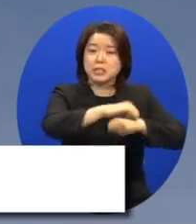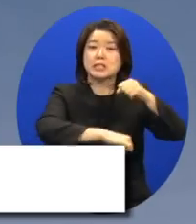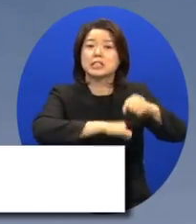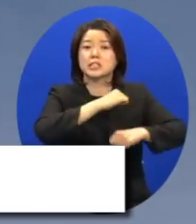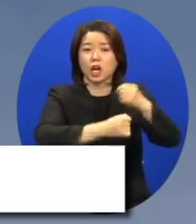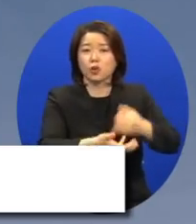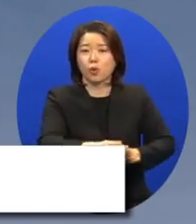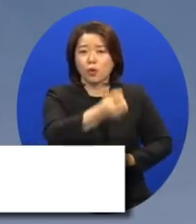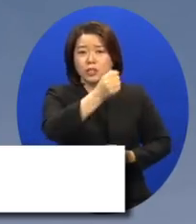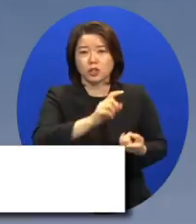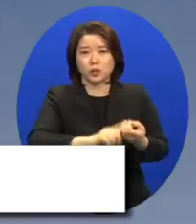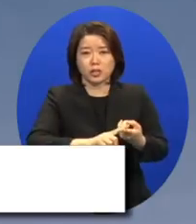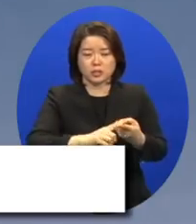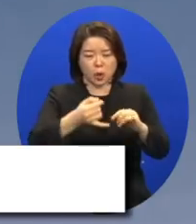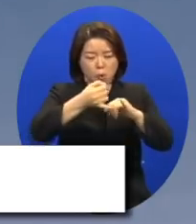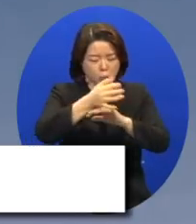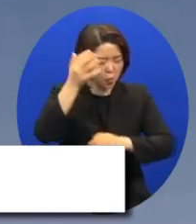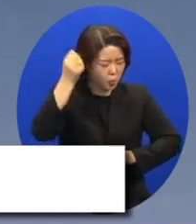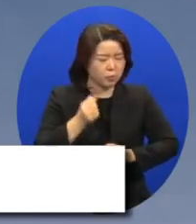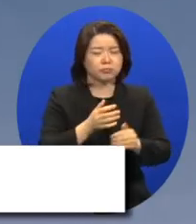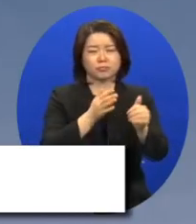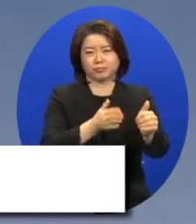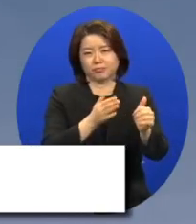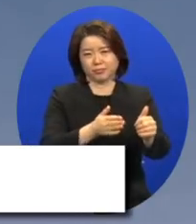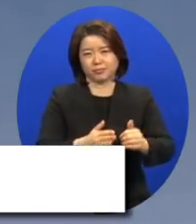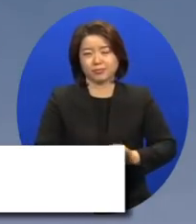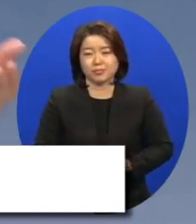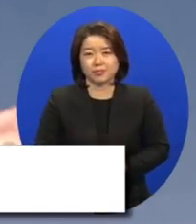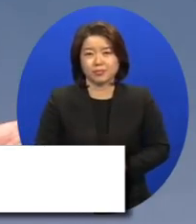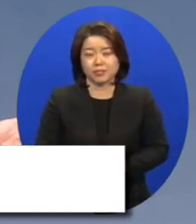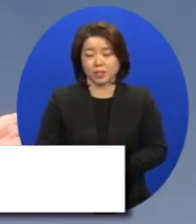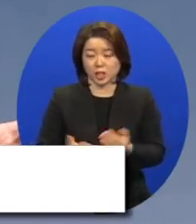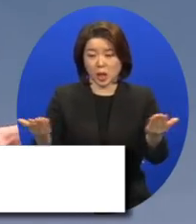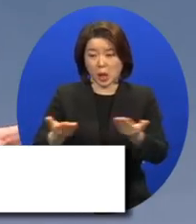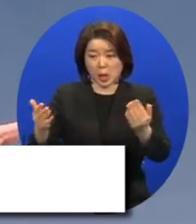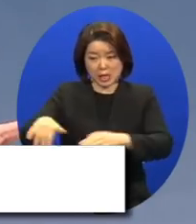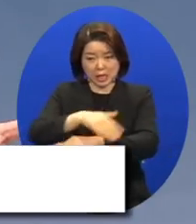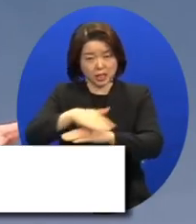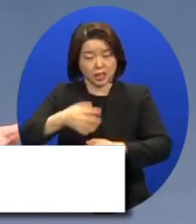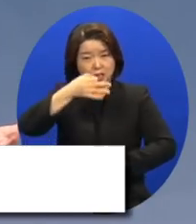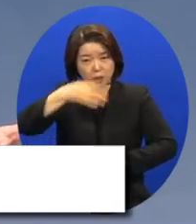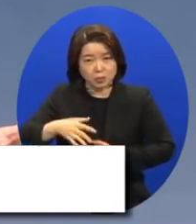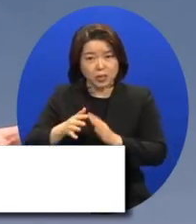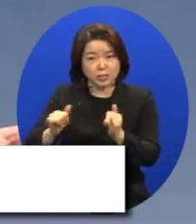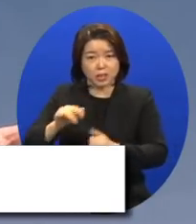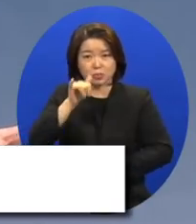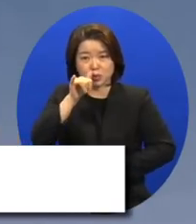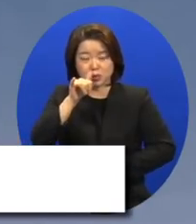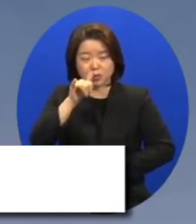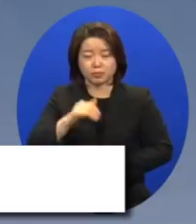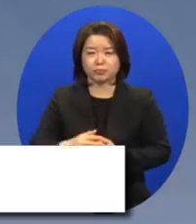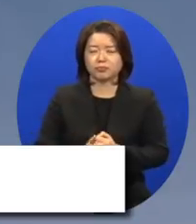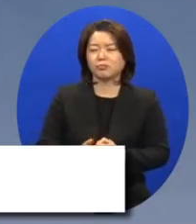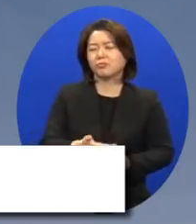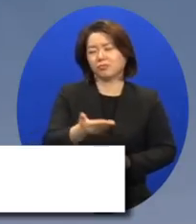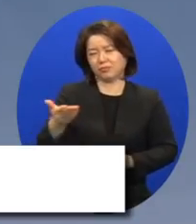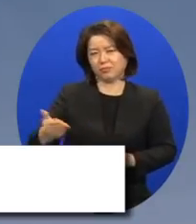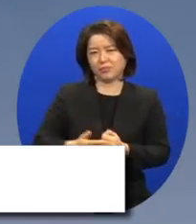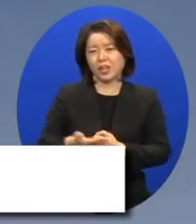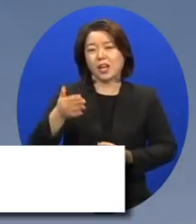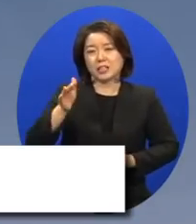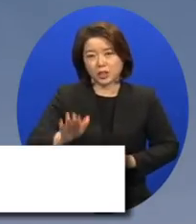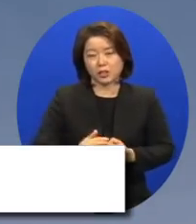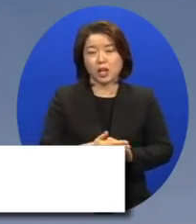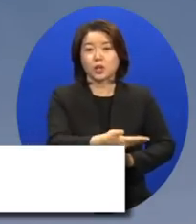얻었다는 사실을 명심해야 합니다 직장에 나가기 힘들다 고 하는 분들도 있습니다 여러분 그러나